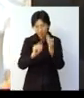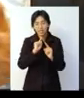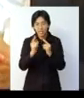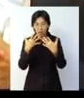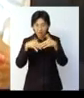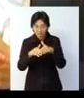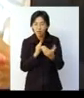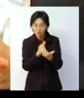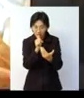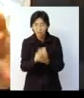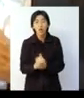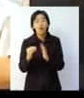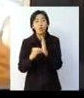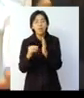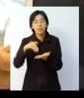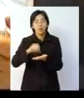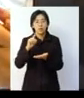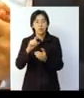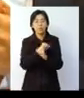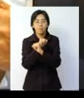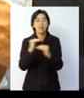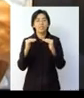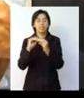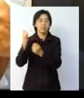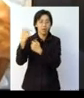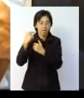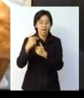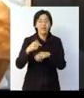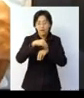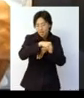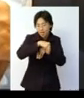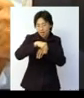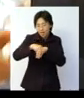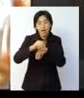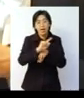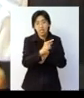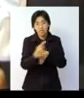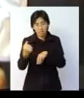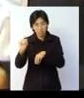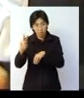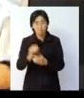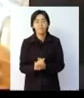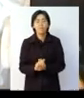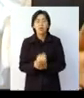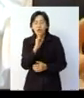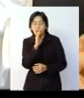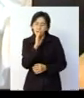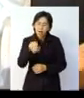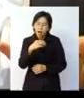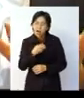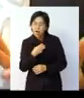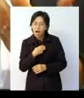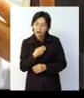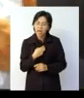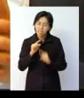ของจังหวัดทุกจังหวัดนะคะถ้าอยู่ในส่วนกรุงเทพก็ศูนย์คุ้มครองสุขภาพชุมชนเขต1-12หรือถ้าท่านพอใจ